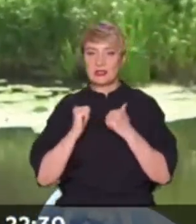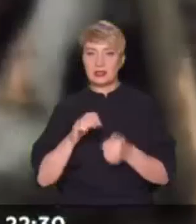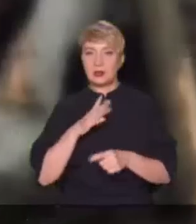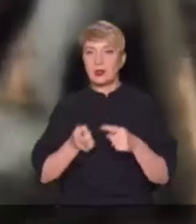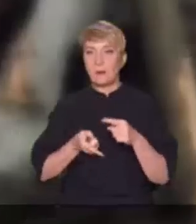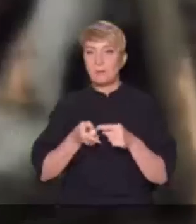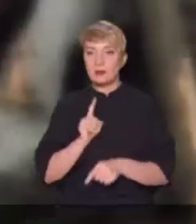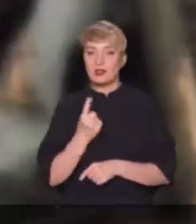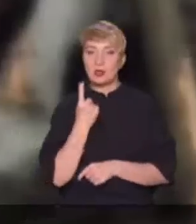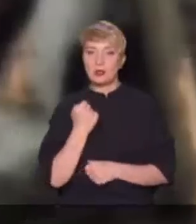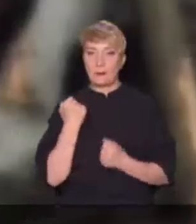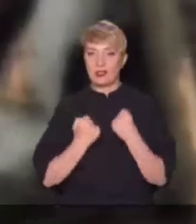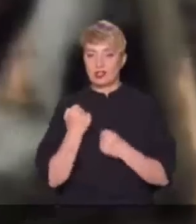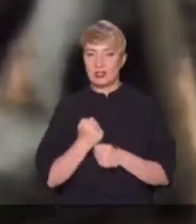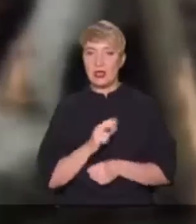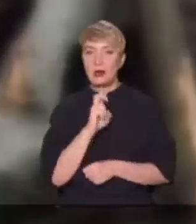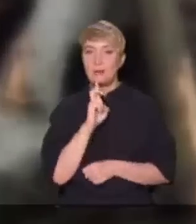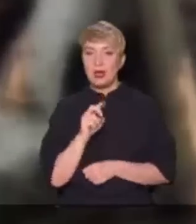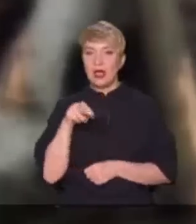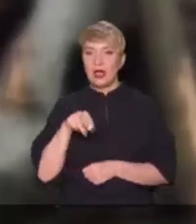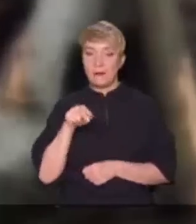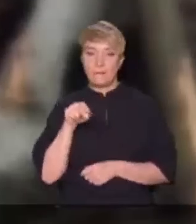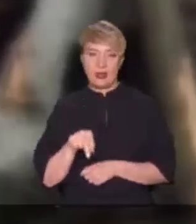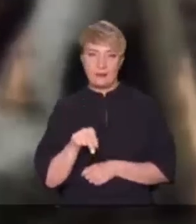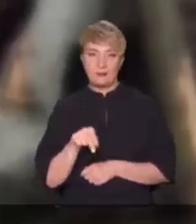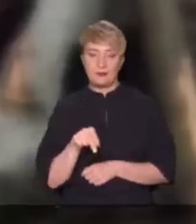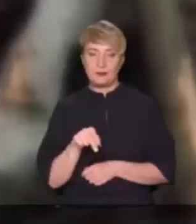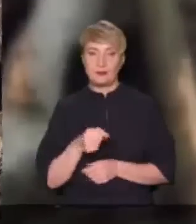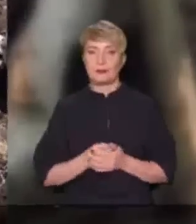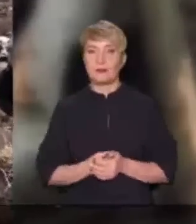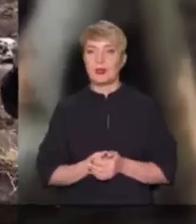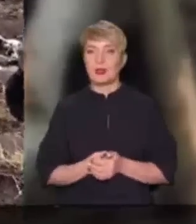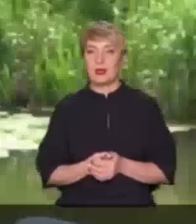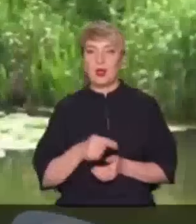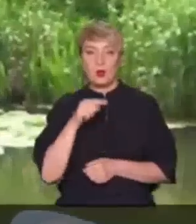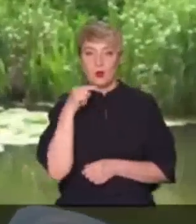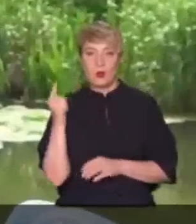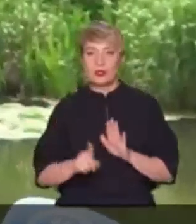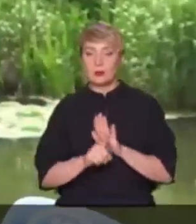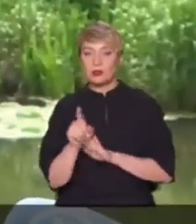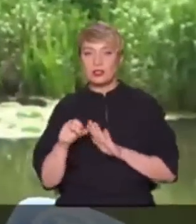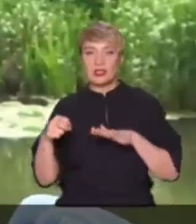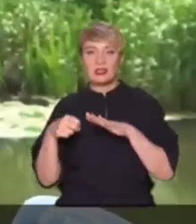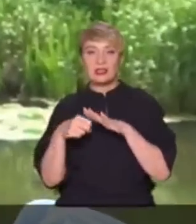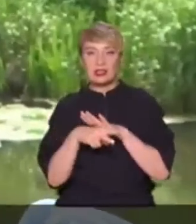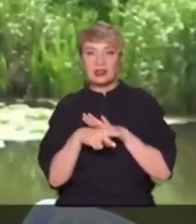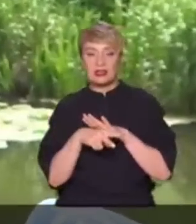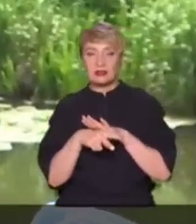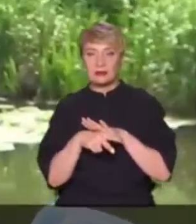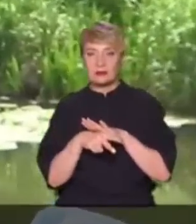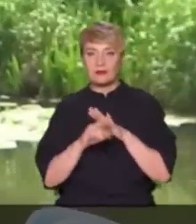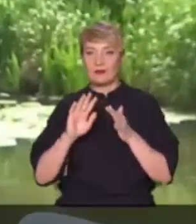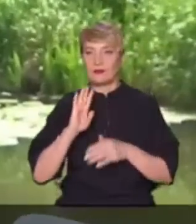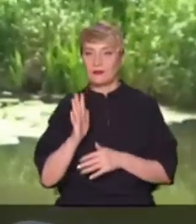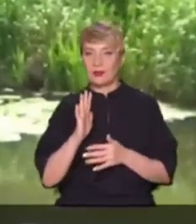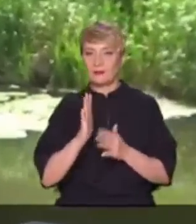одна машина БМП в башню з РПГ. Орки почали тікати в глибину села. Ми в пішому